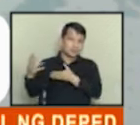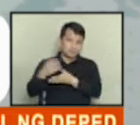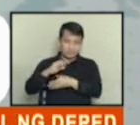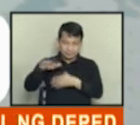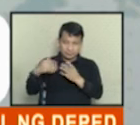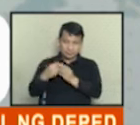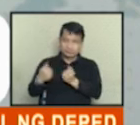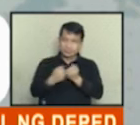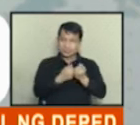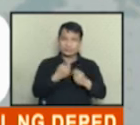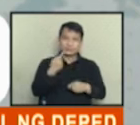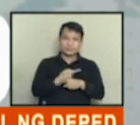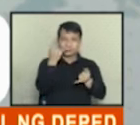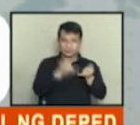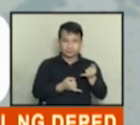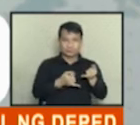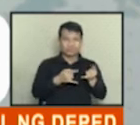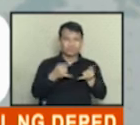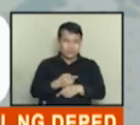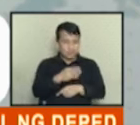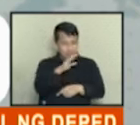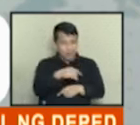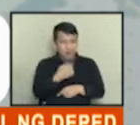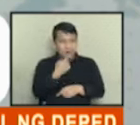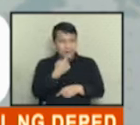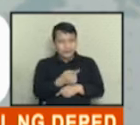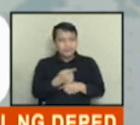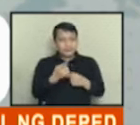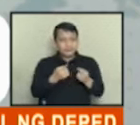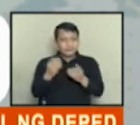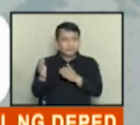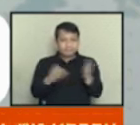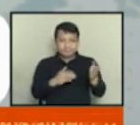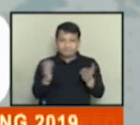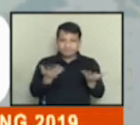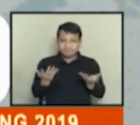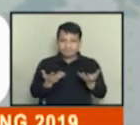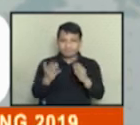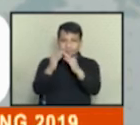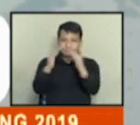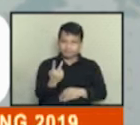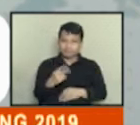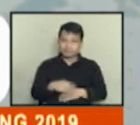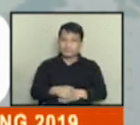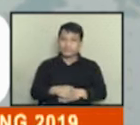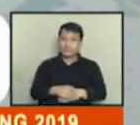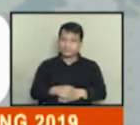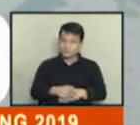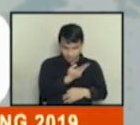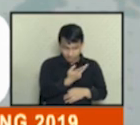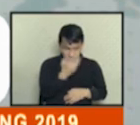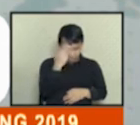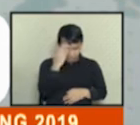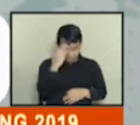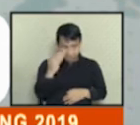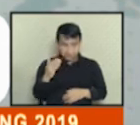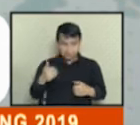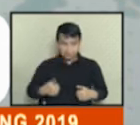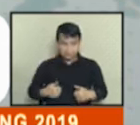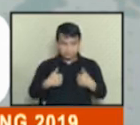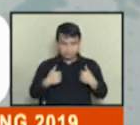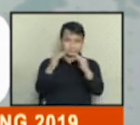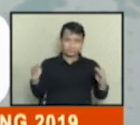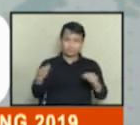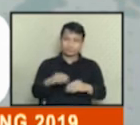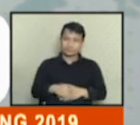ninyo, lalo pat itong pinakalas na nagsabi. Alamin kung saan sila nakatira ngayon, dalawa. Kapag nalaman nyo na po yung kanilang